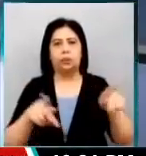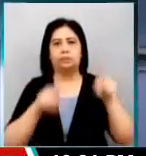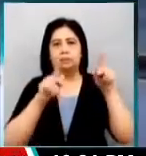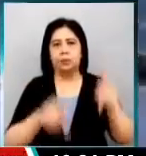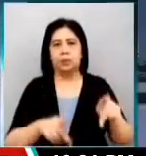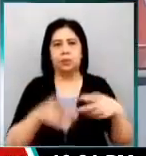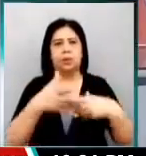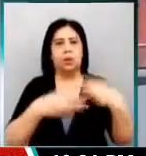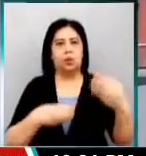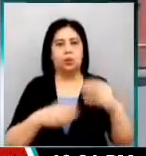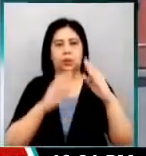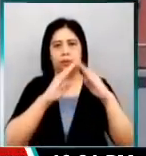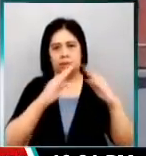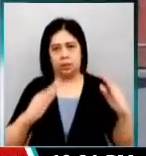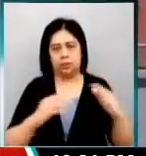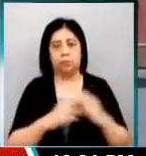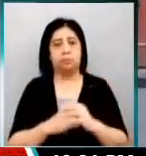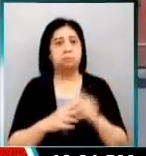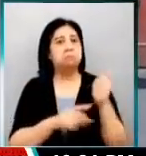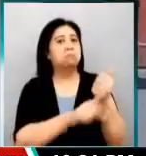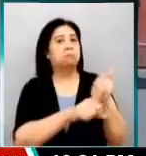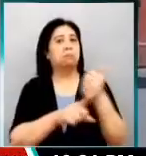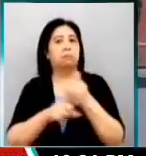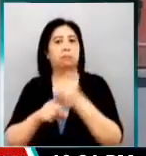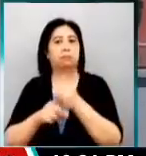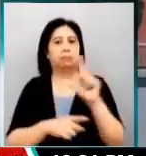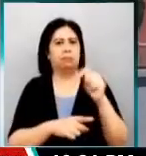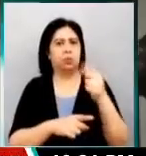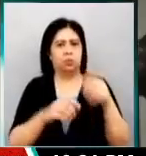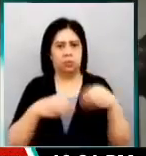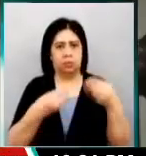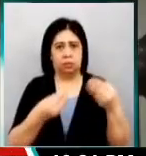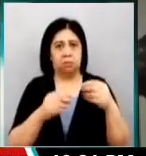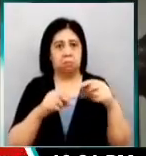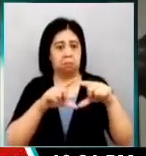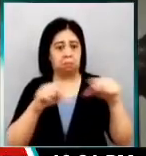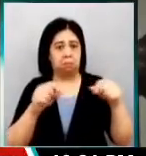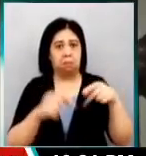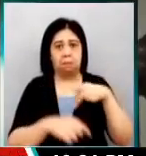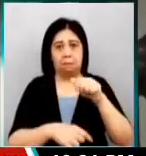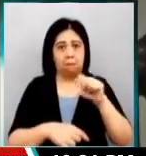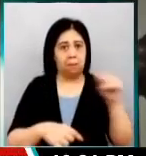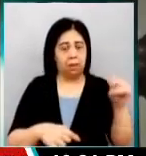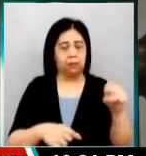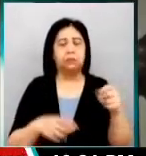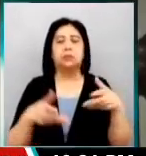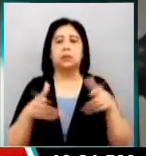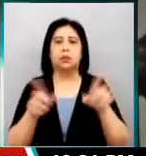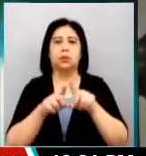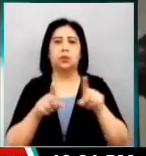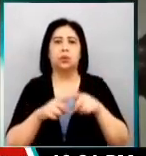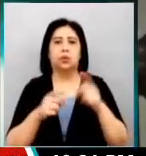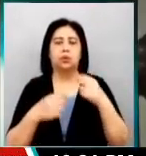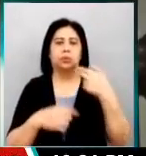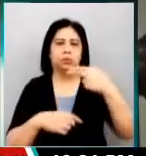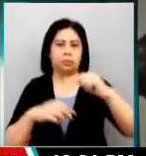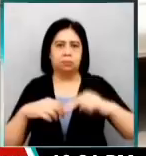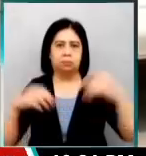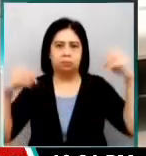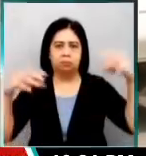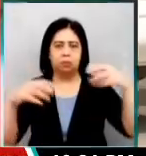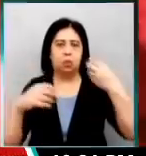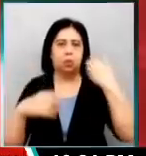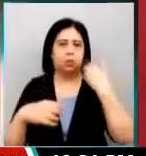Residence. Bahala na raw ang mga LGU kung magbibigay ng quarantine pass. Pinapayagan din ang mga lamay at libing basta hindi COVID ang